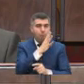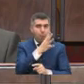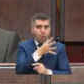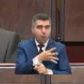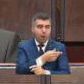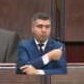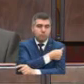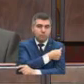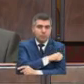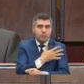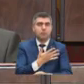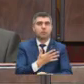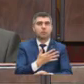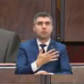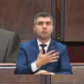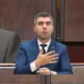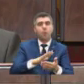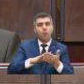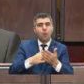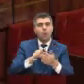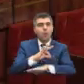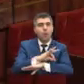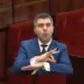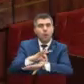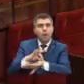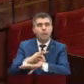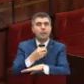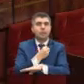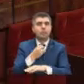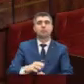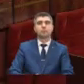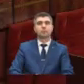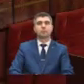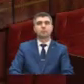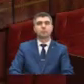الممرضون أو حتى الأطر الإدارية.